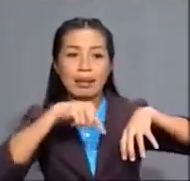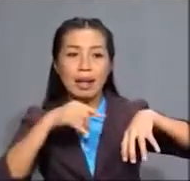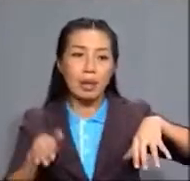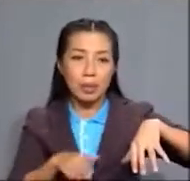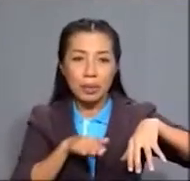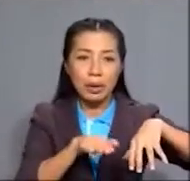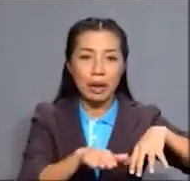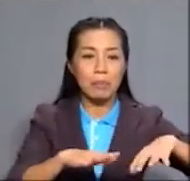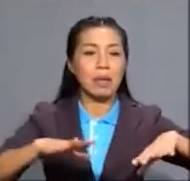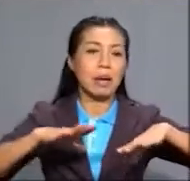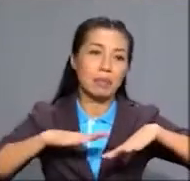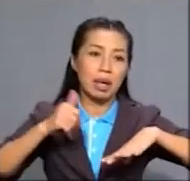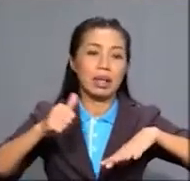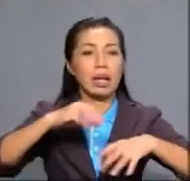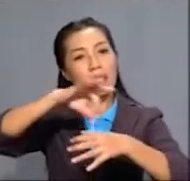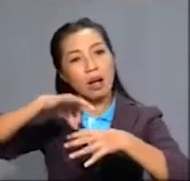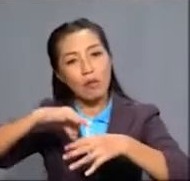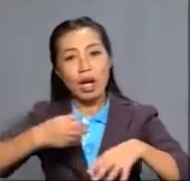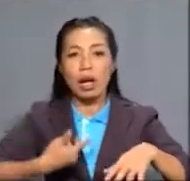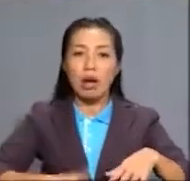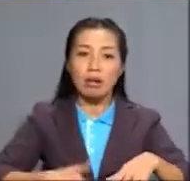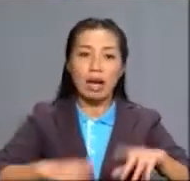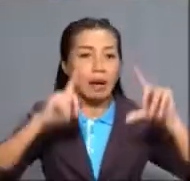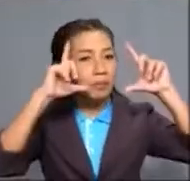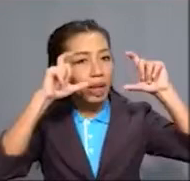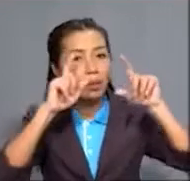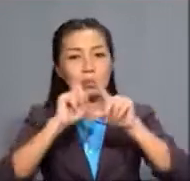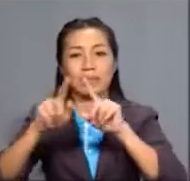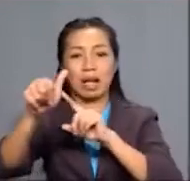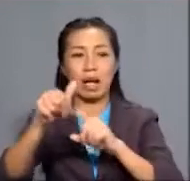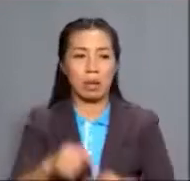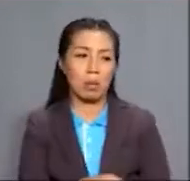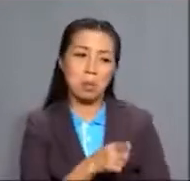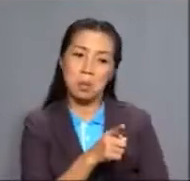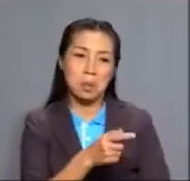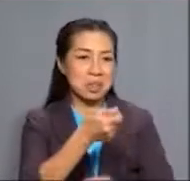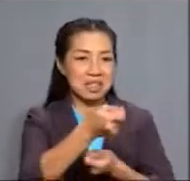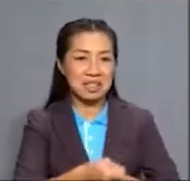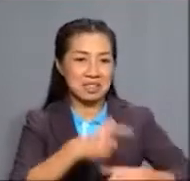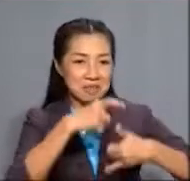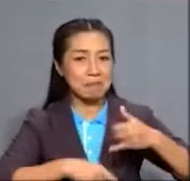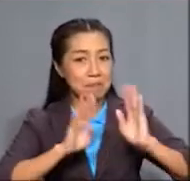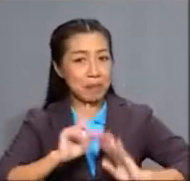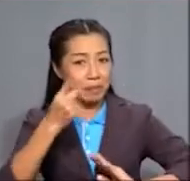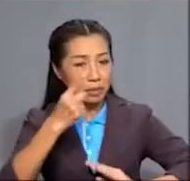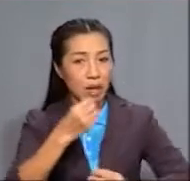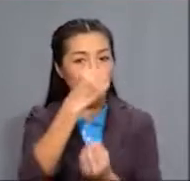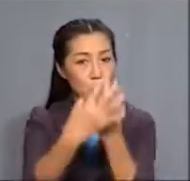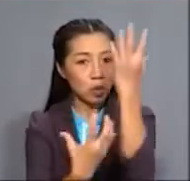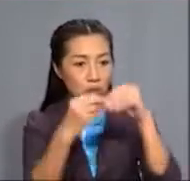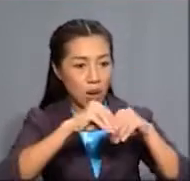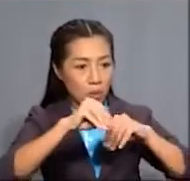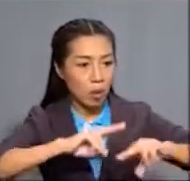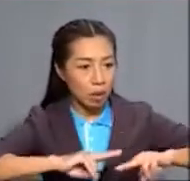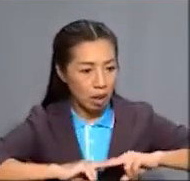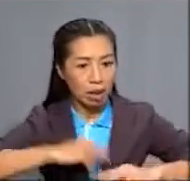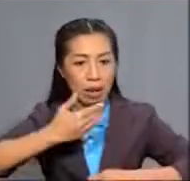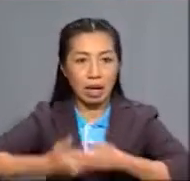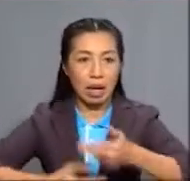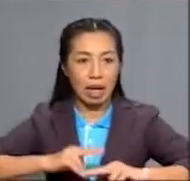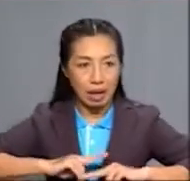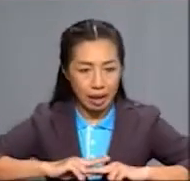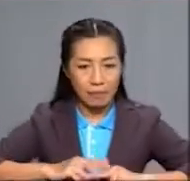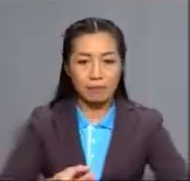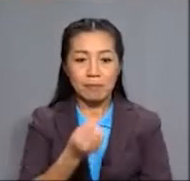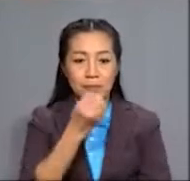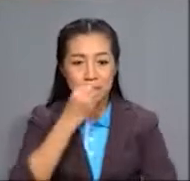องน้ำห้องท่าชมสวนถ่ายรูปได้หมดเลย ได้ครับ เป็นเกษตรกรรุ่นใหม่จริงๆเนาะทำสวนเองขายเองกินเองด้วยค่ะคุณอาร์ตเอาเชิญค่ะ